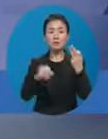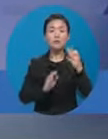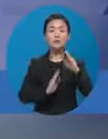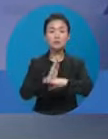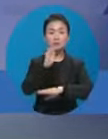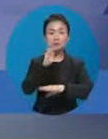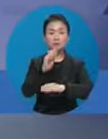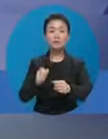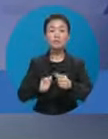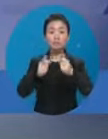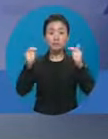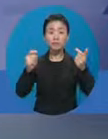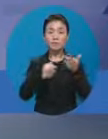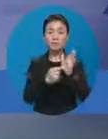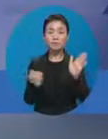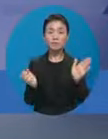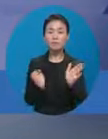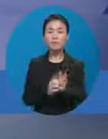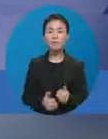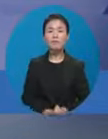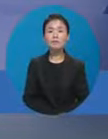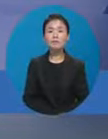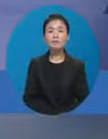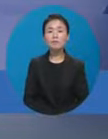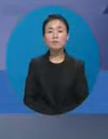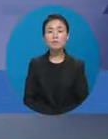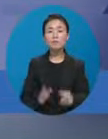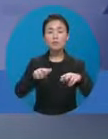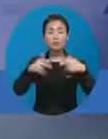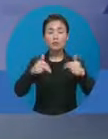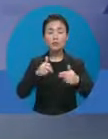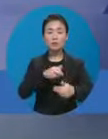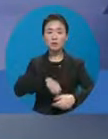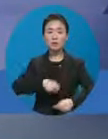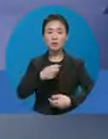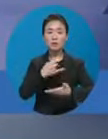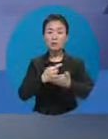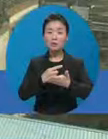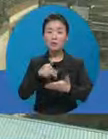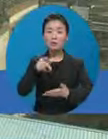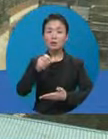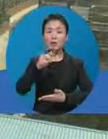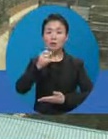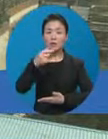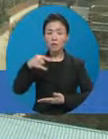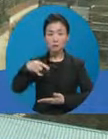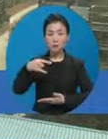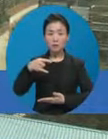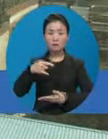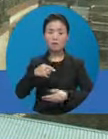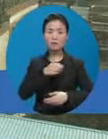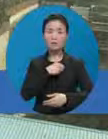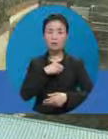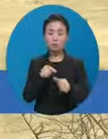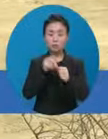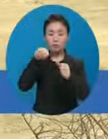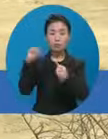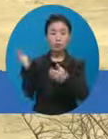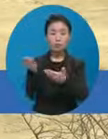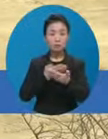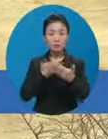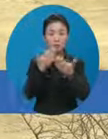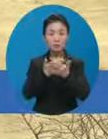넘게 증가한 것으로 나타났습니다 국회의 정의당 정진후 의원 1 교육부로부터 제출받은 학교폭력